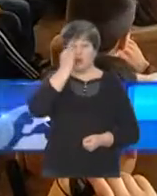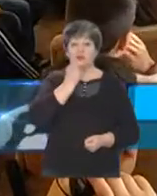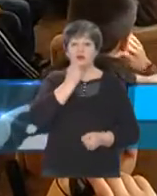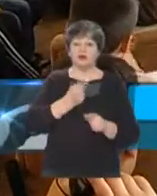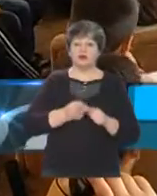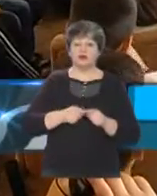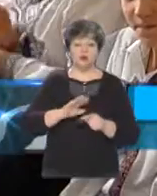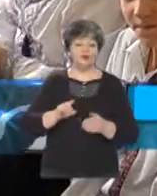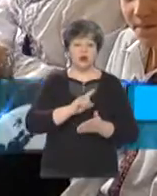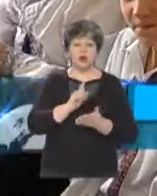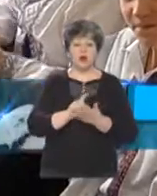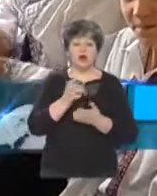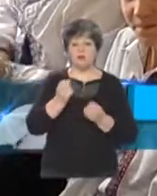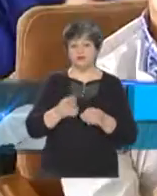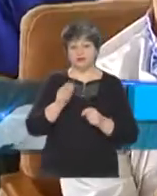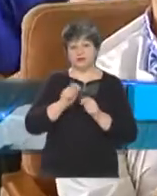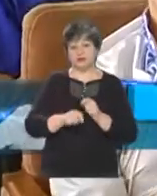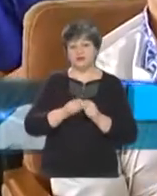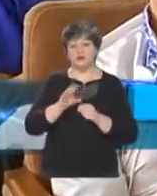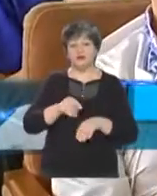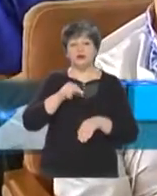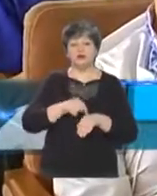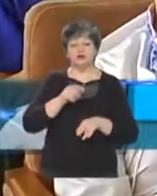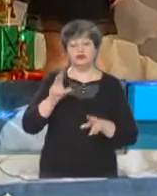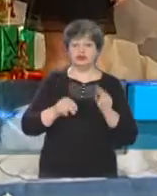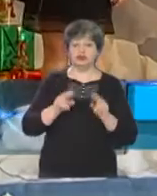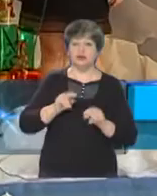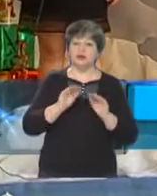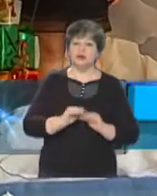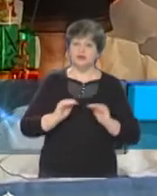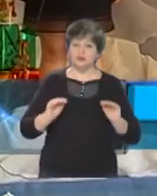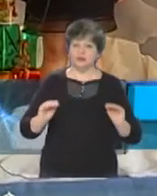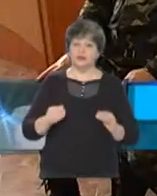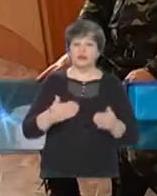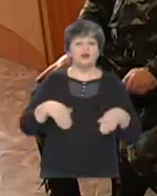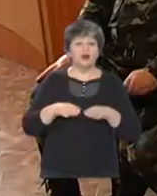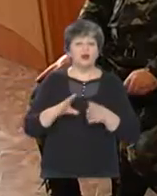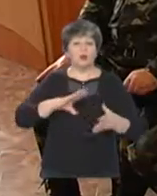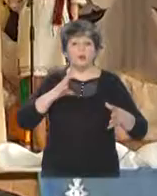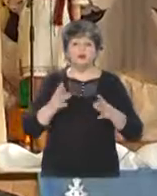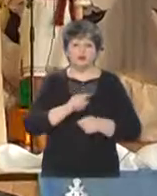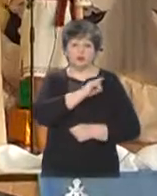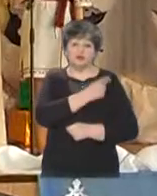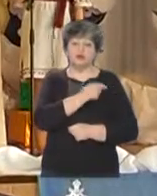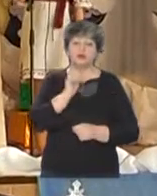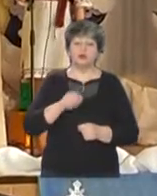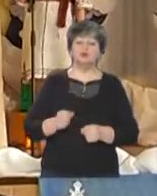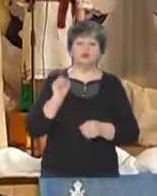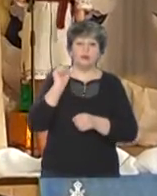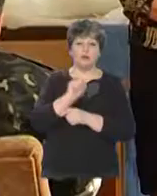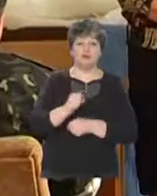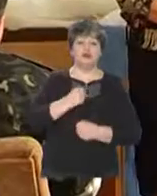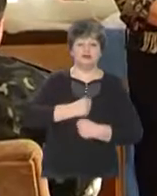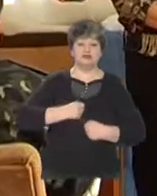Благодійність – це не обов'язок, а перевірка на чуйність та людяність, вважають школярі. Переконані, що лише так, спільними зусиллями, можна побороти